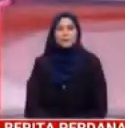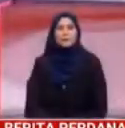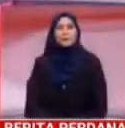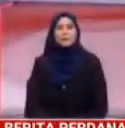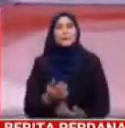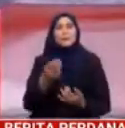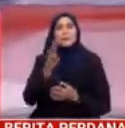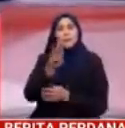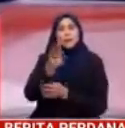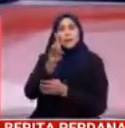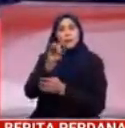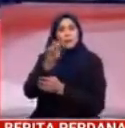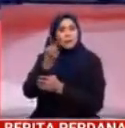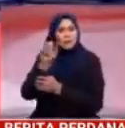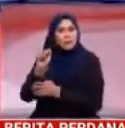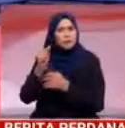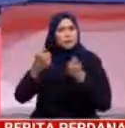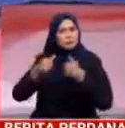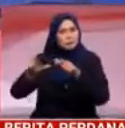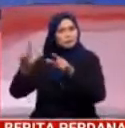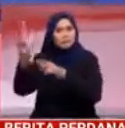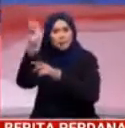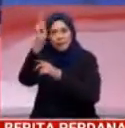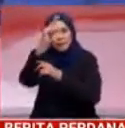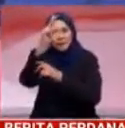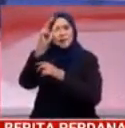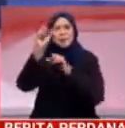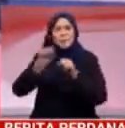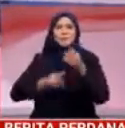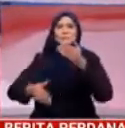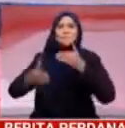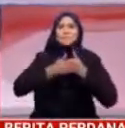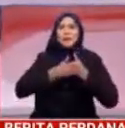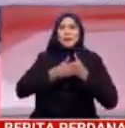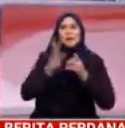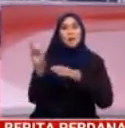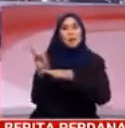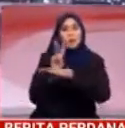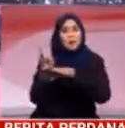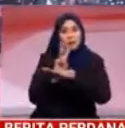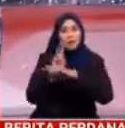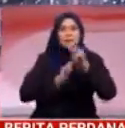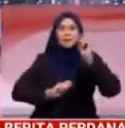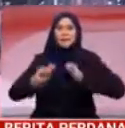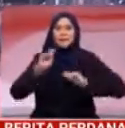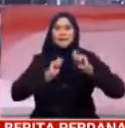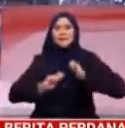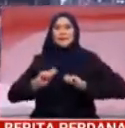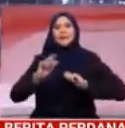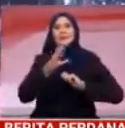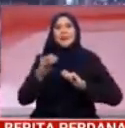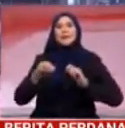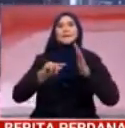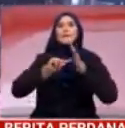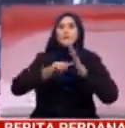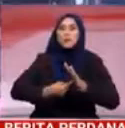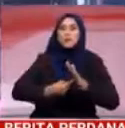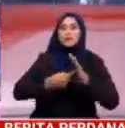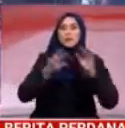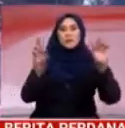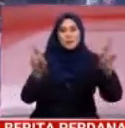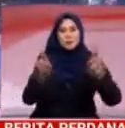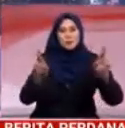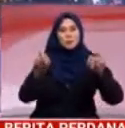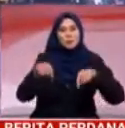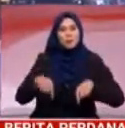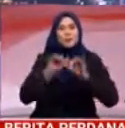Seterusnya dalam BDiva mengenai kebenaran kerajaan menjalankan kembali aktiviti pawagam, teater dan acara secara langsung bermula Rabu ini.